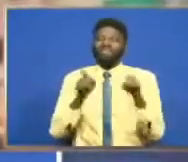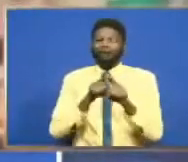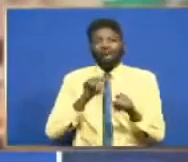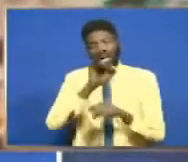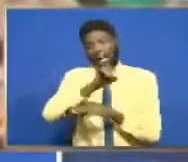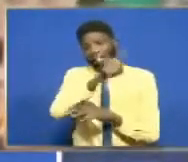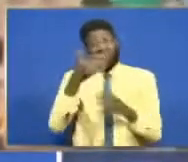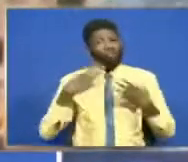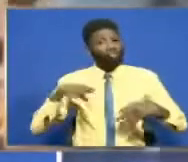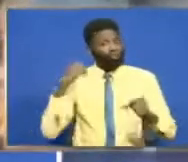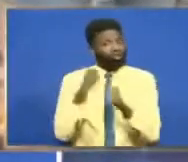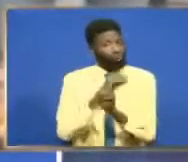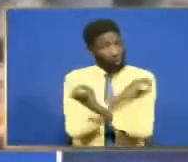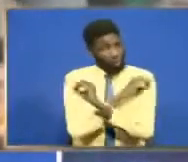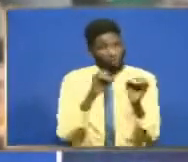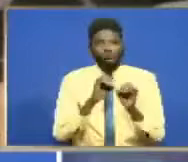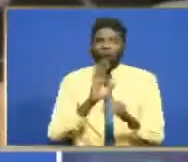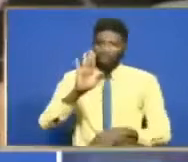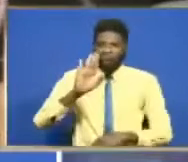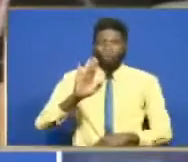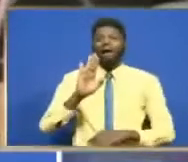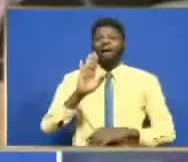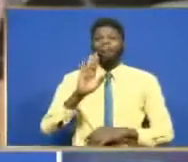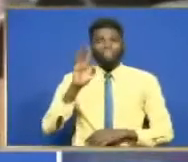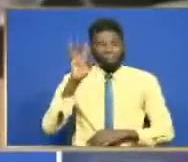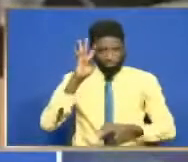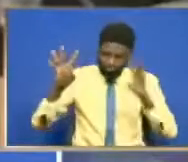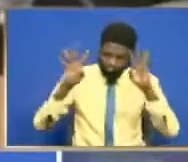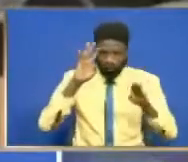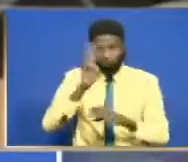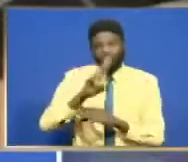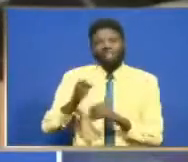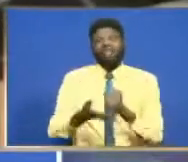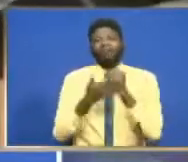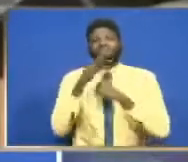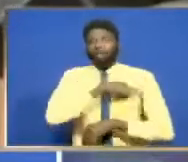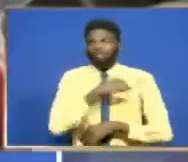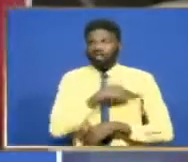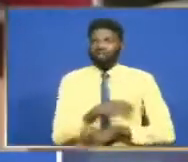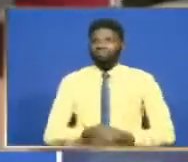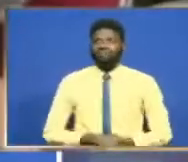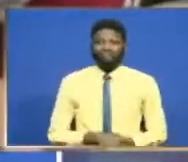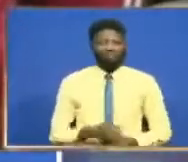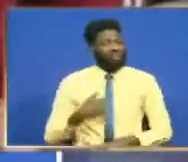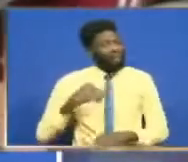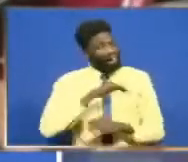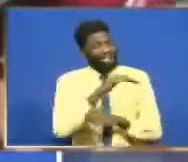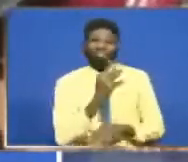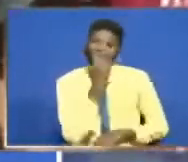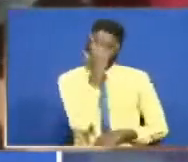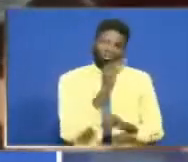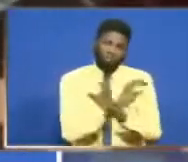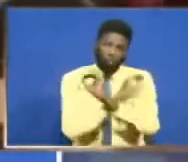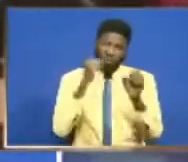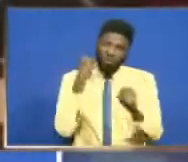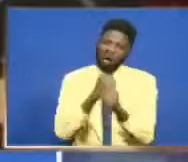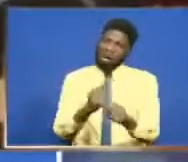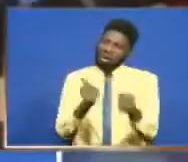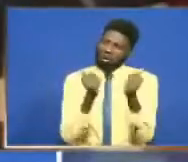use their creativity to earn a living. Ngewambia mwache kuona haya. Hii kazi ni poa kabisa.